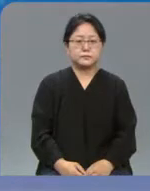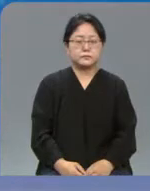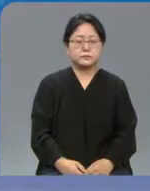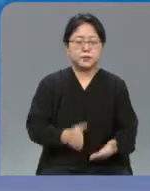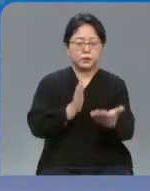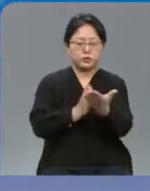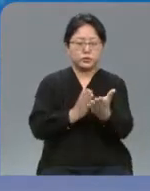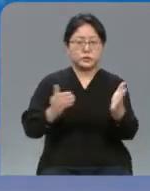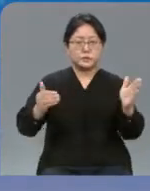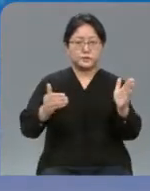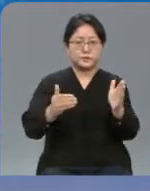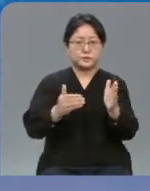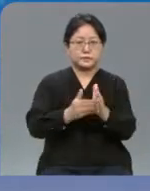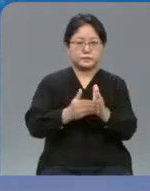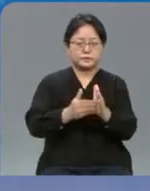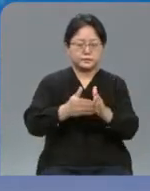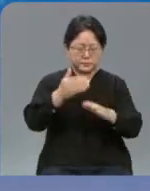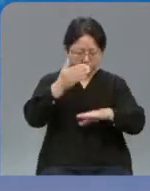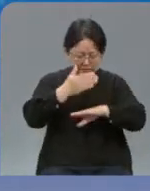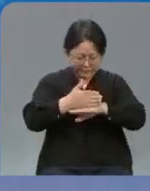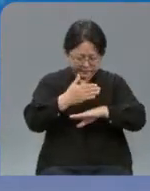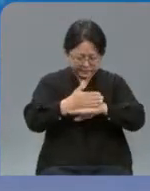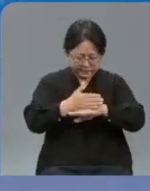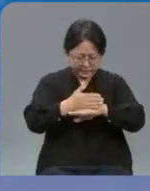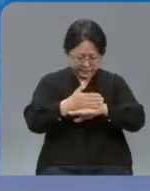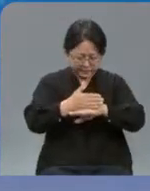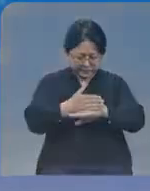뉴스를 마칩니다 시청해주신 여러분 고맙습니다